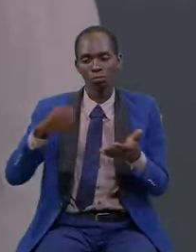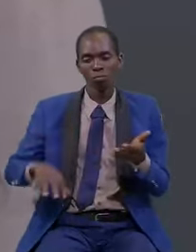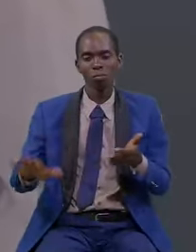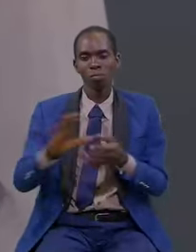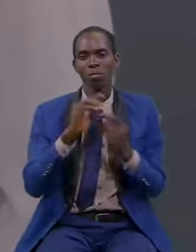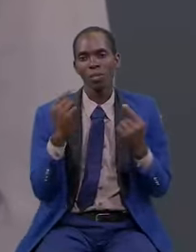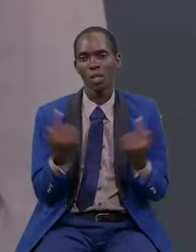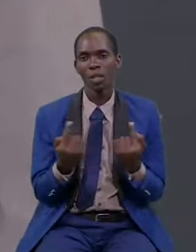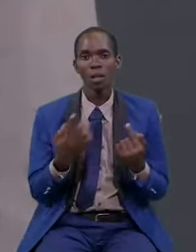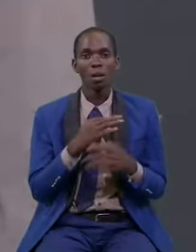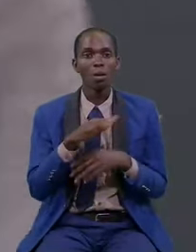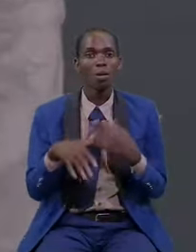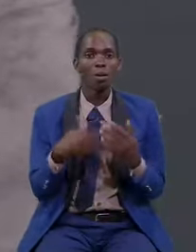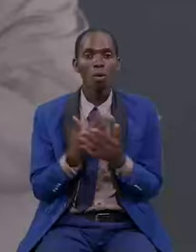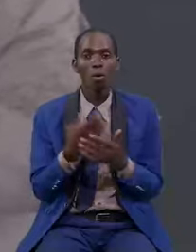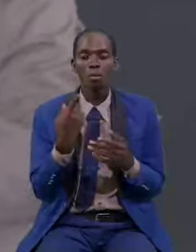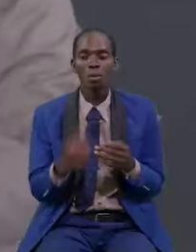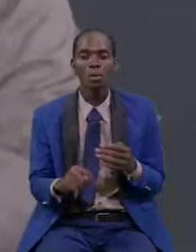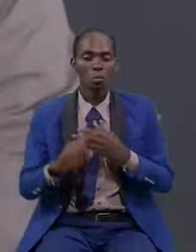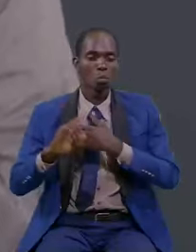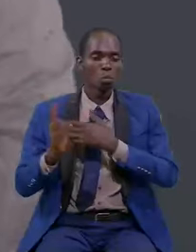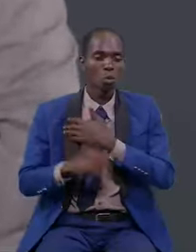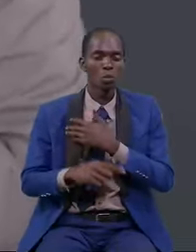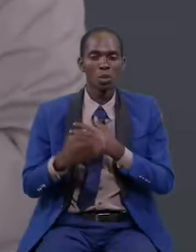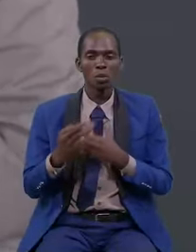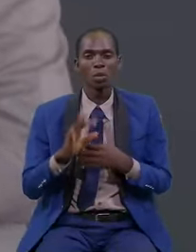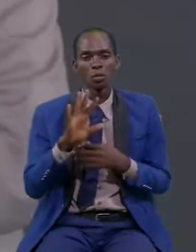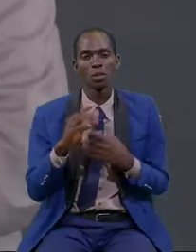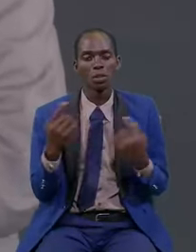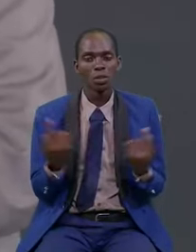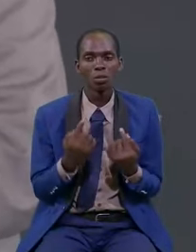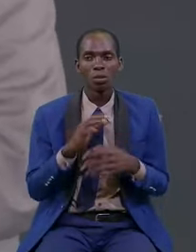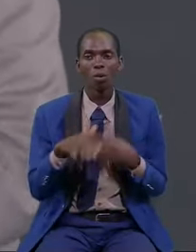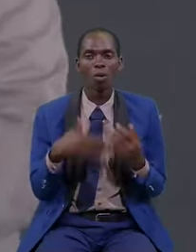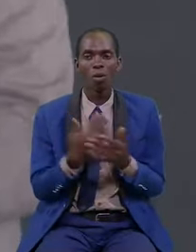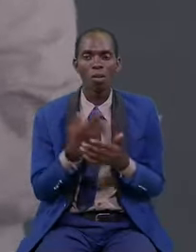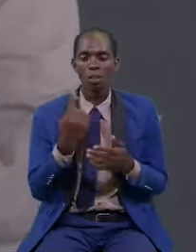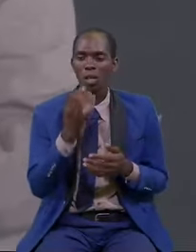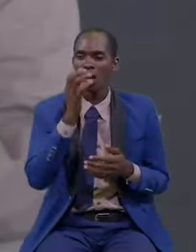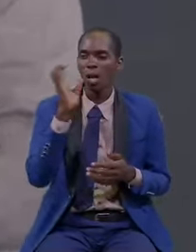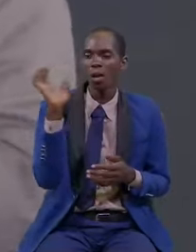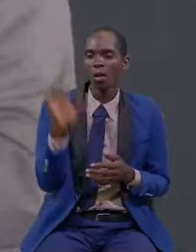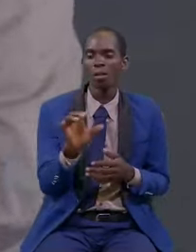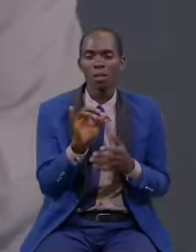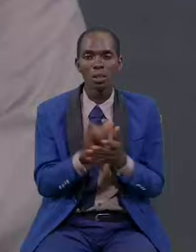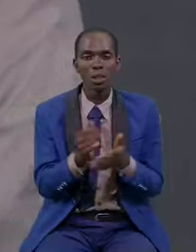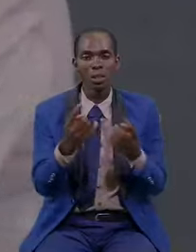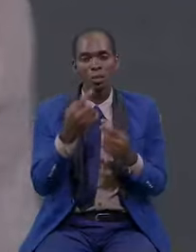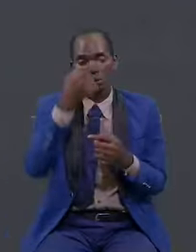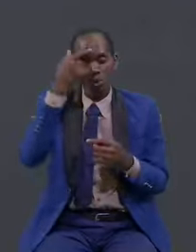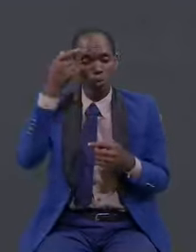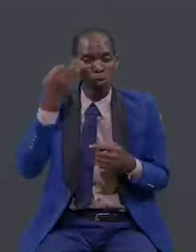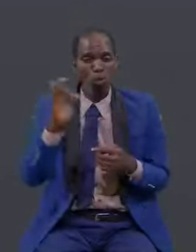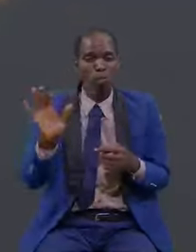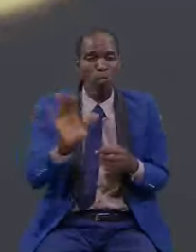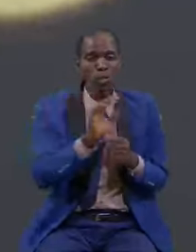péchés, toutes les conséquences du péché, les malédictions qui sont venues